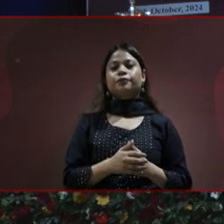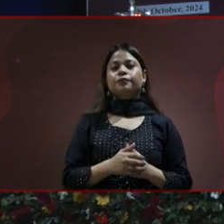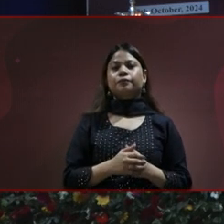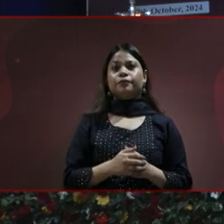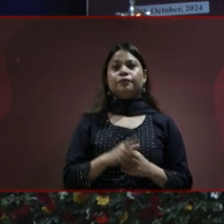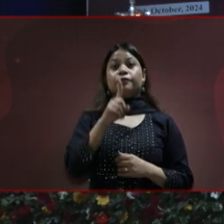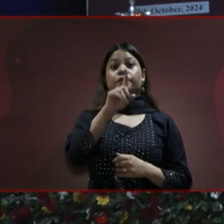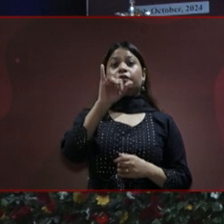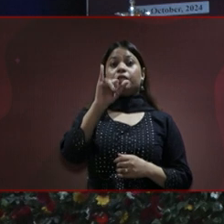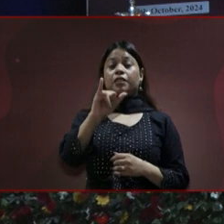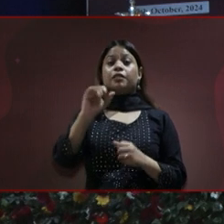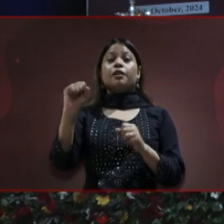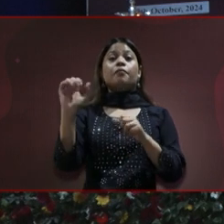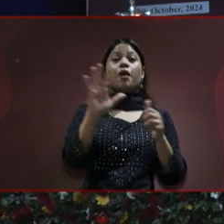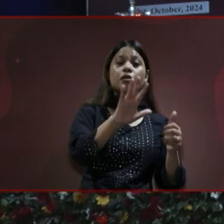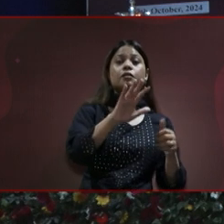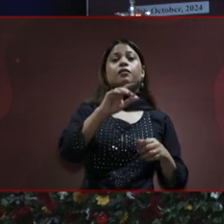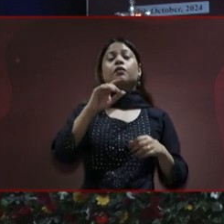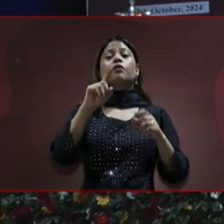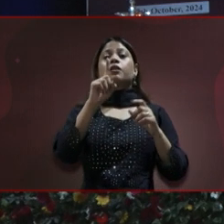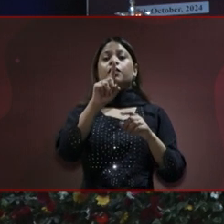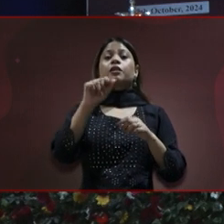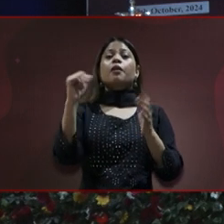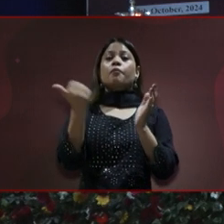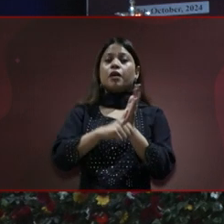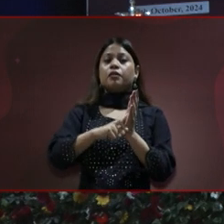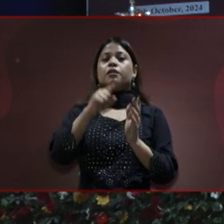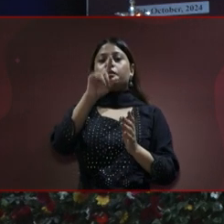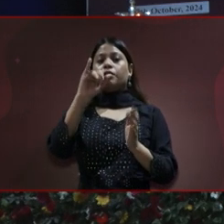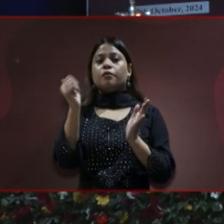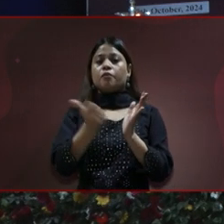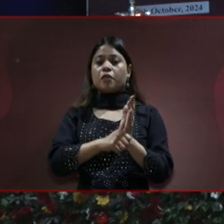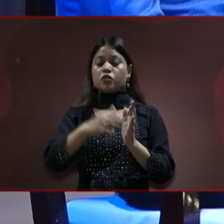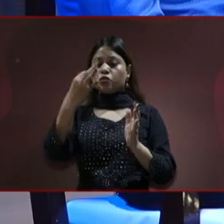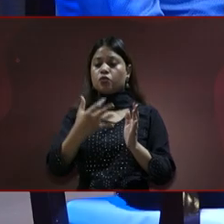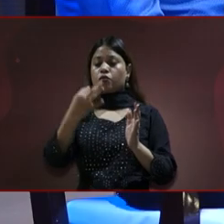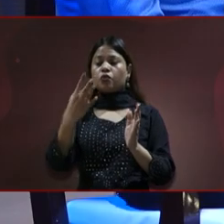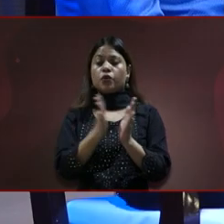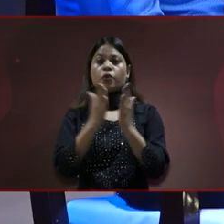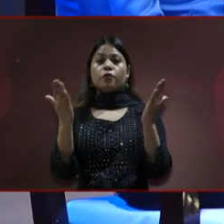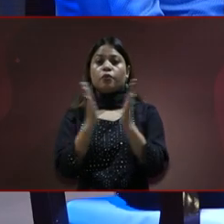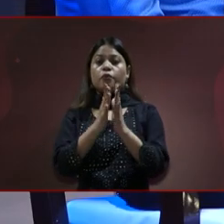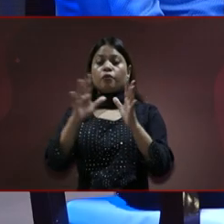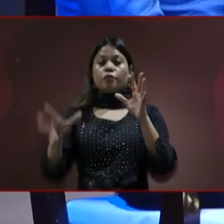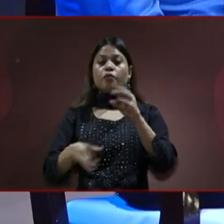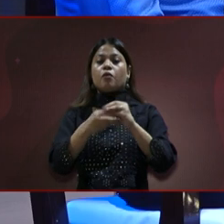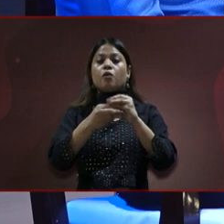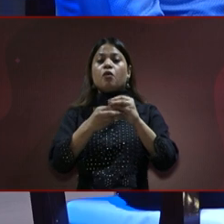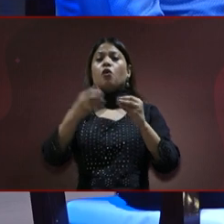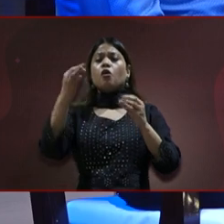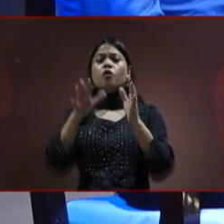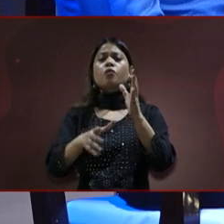16 महीने में देश में नई पाठ्य पुस्तक आ ही जाएगा और उसकी साइज 15 करोड़ होगा।